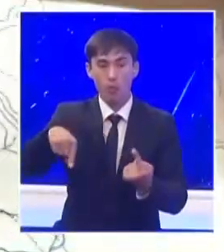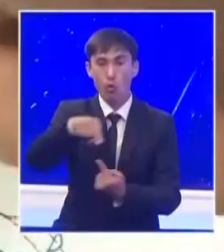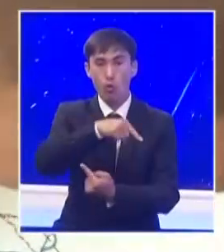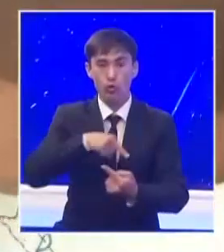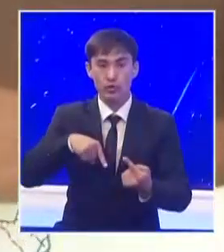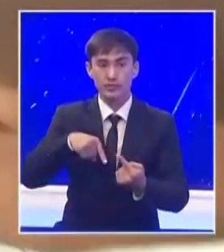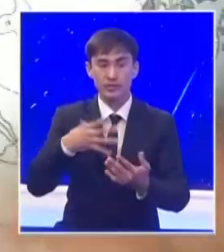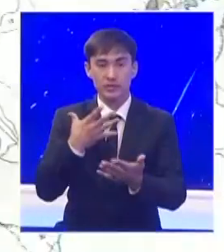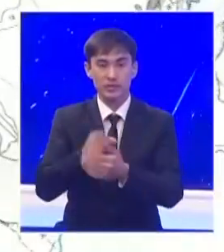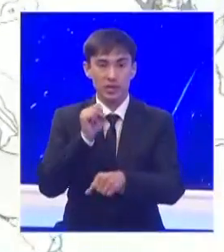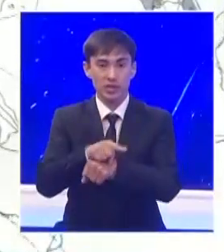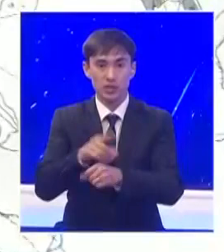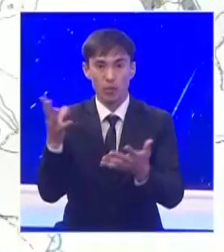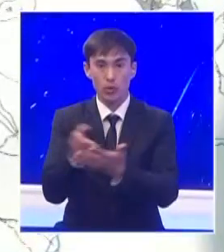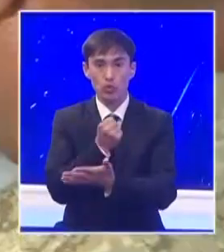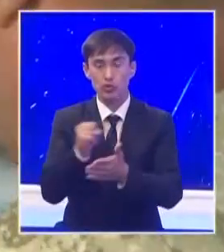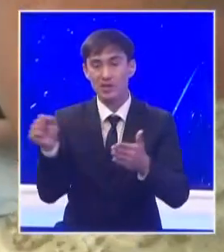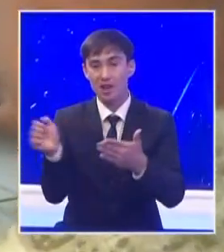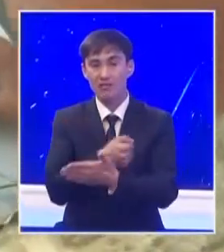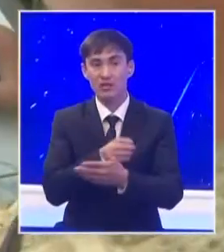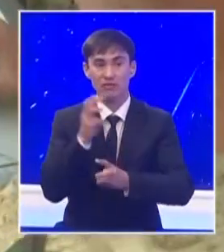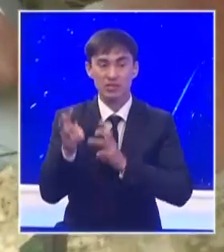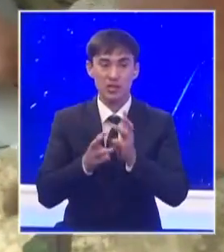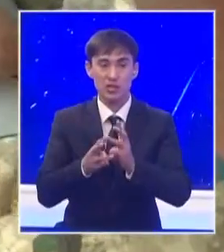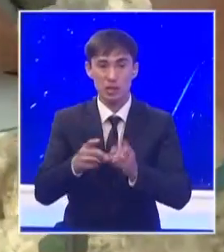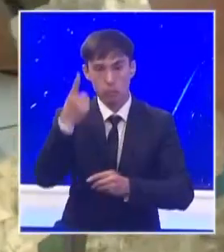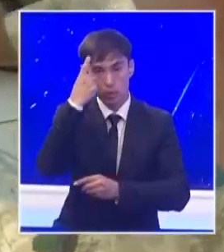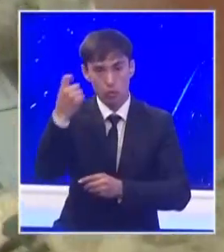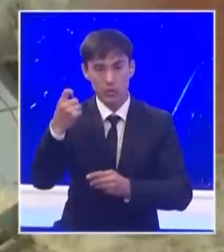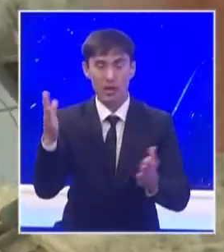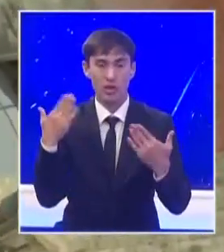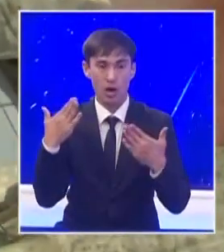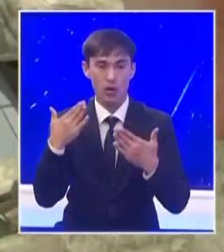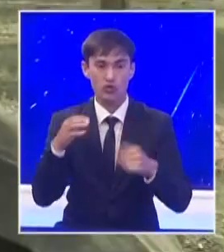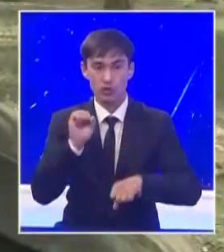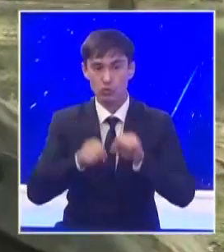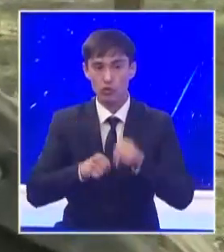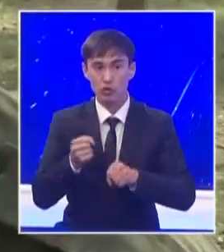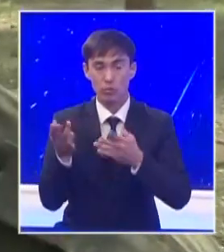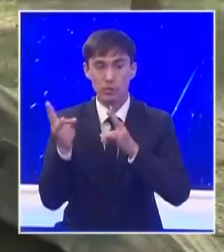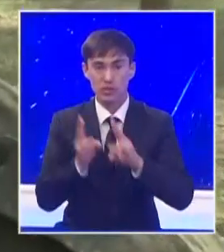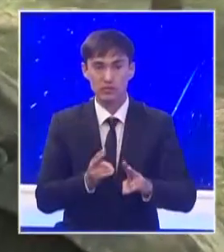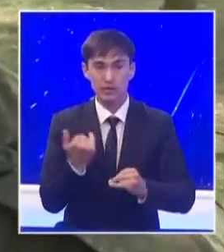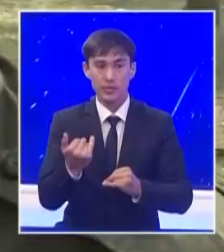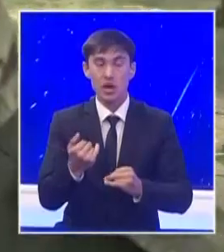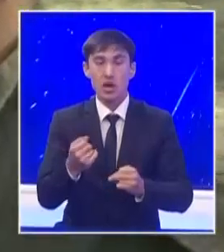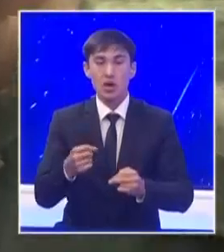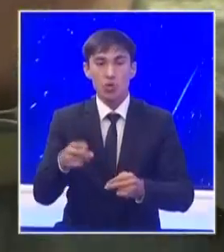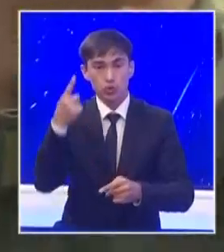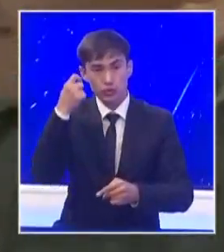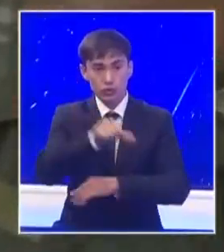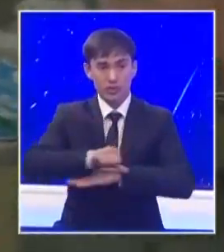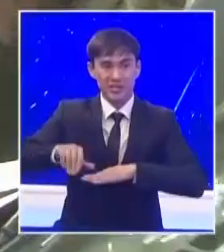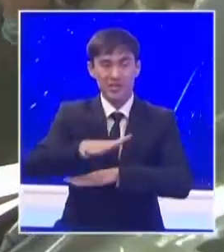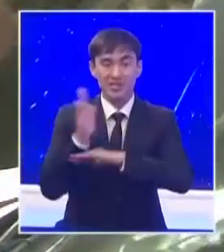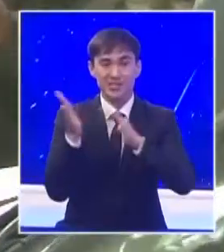владения. Задача не только обнаружить и ликвидировать возгорание, но и предупредить отдыхающих о возможных последствиях. Тем более, учитывая, что на территории